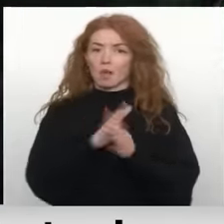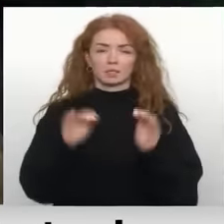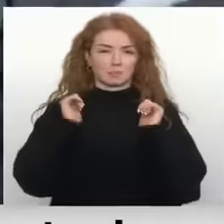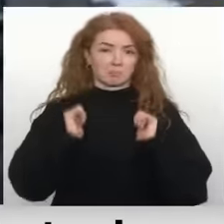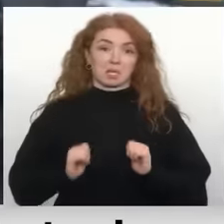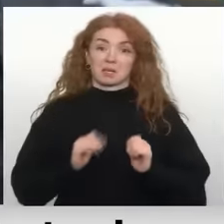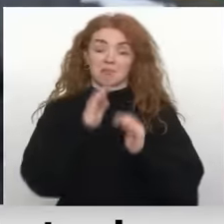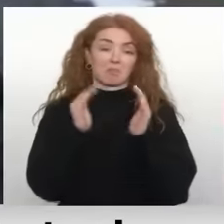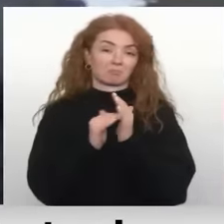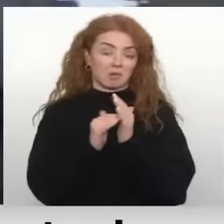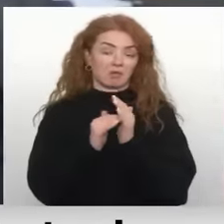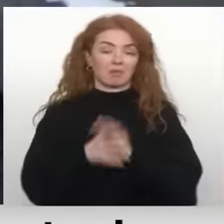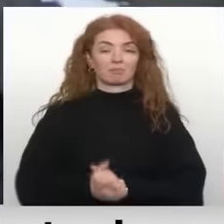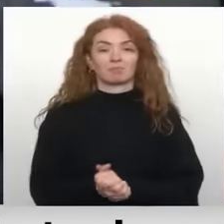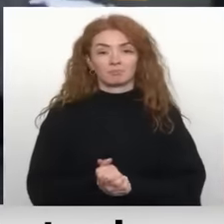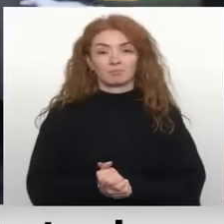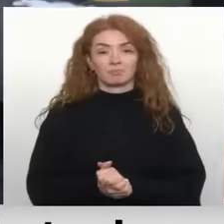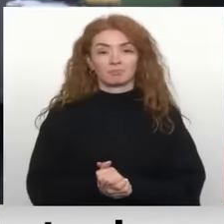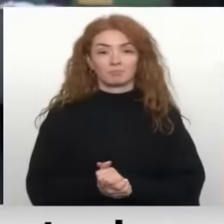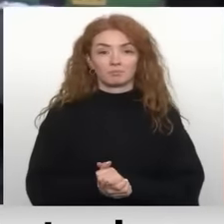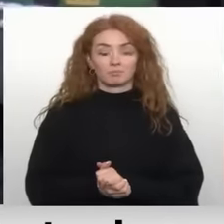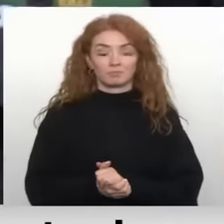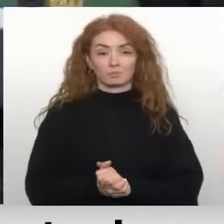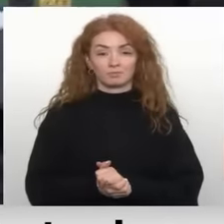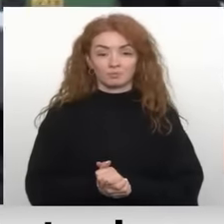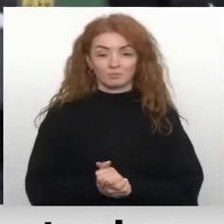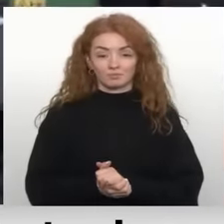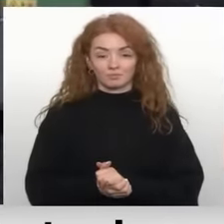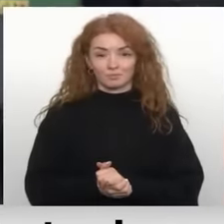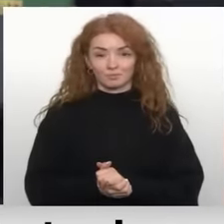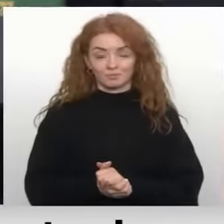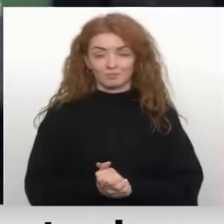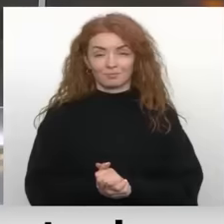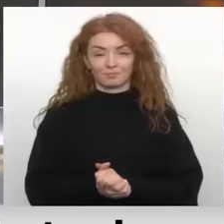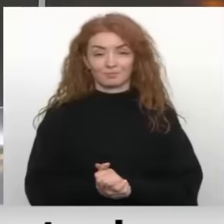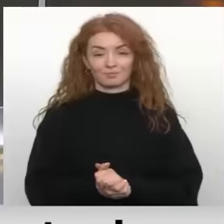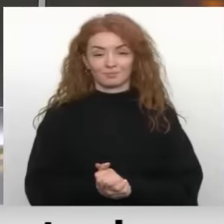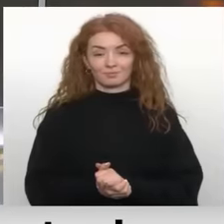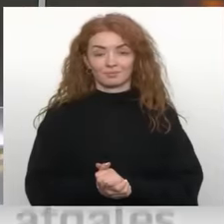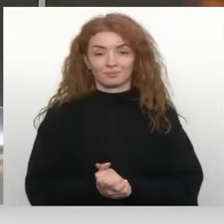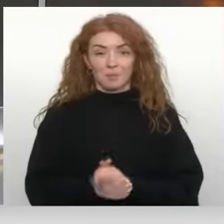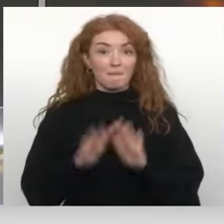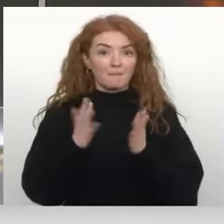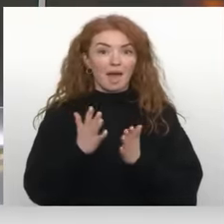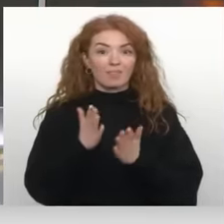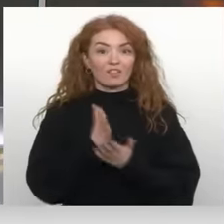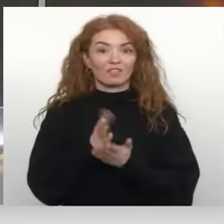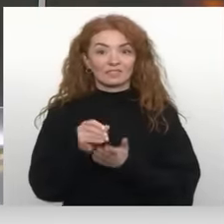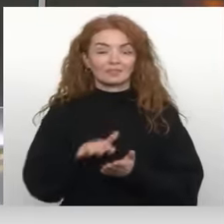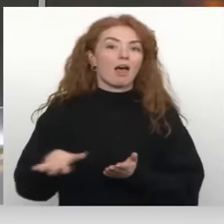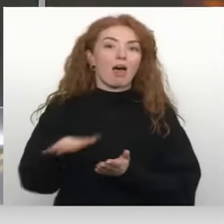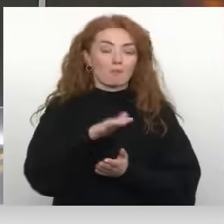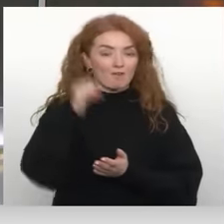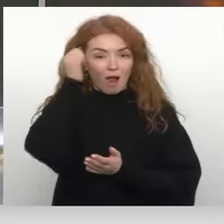Rēzeknē. Marta Puzāka, Andrejs Mažāns, Latgales reģionālā televīzija. Bet Vidzemē, Valmieras